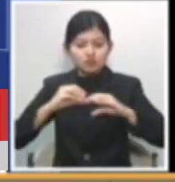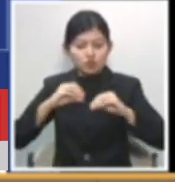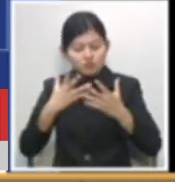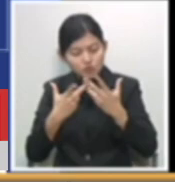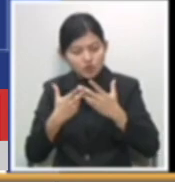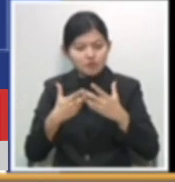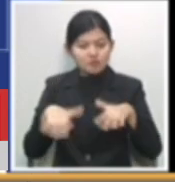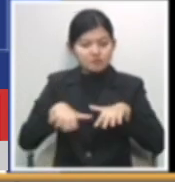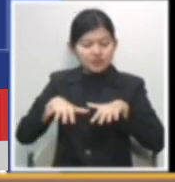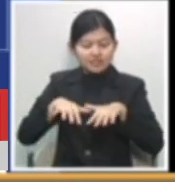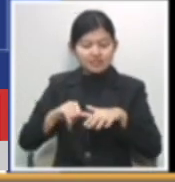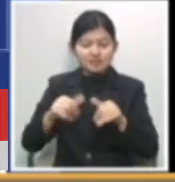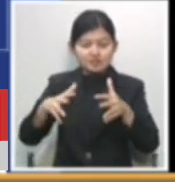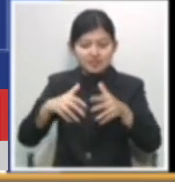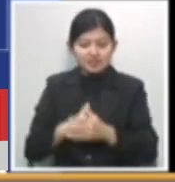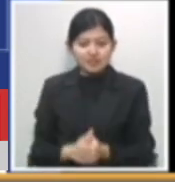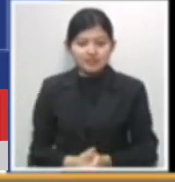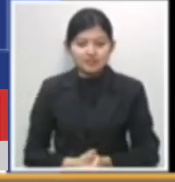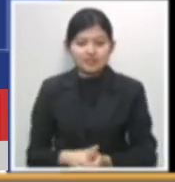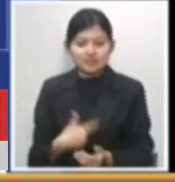ครับ